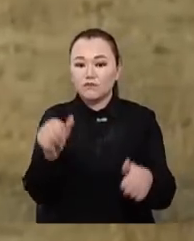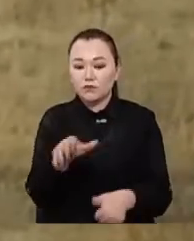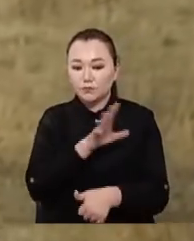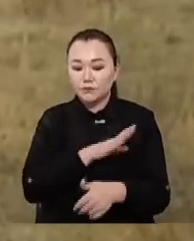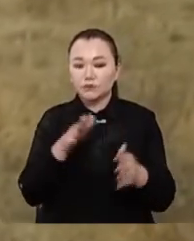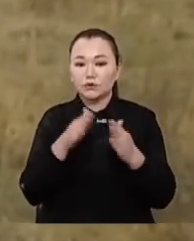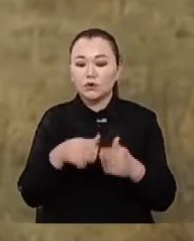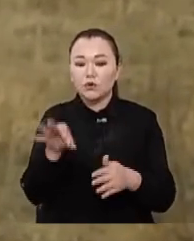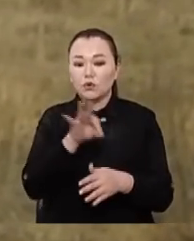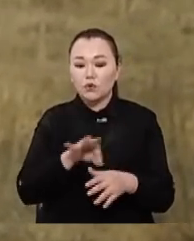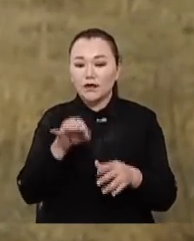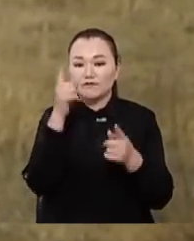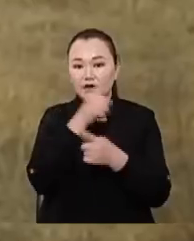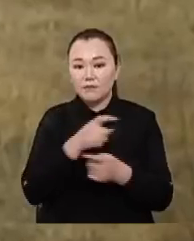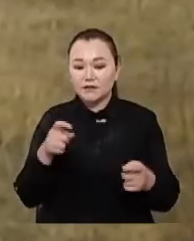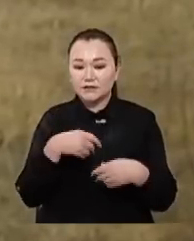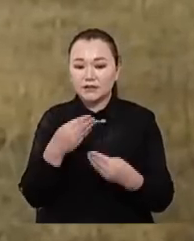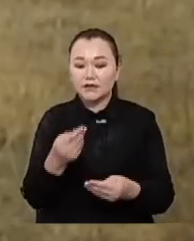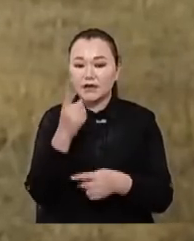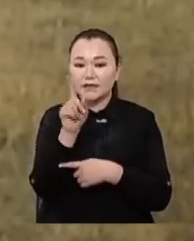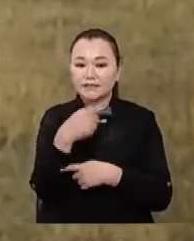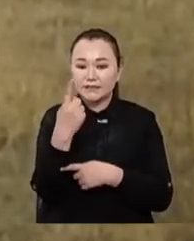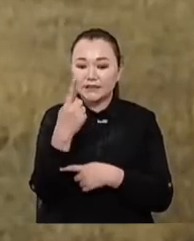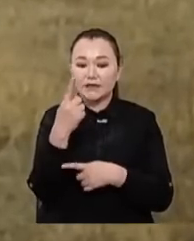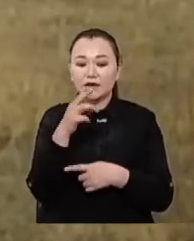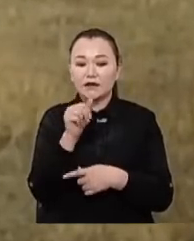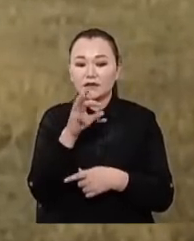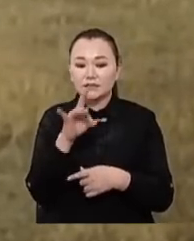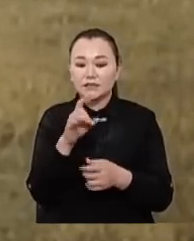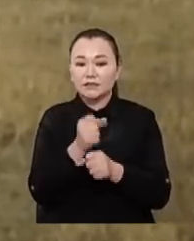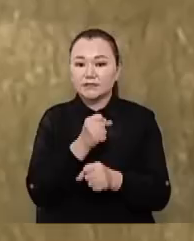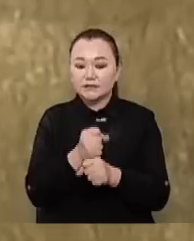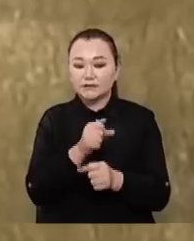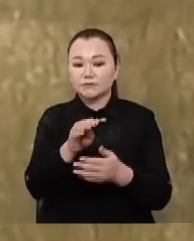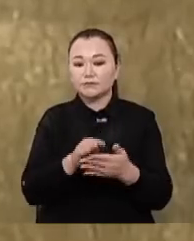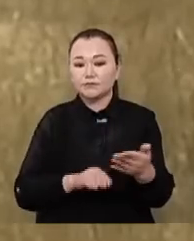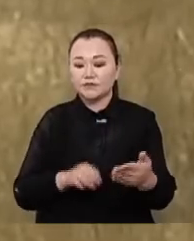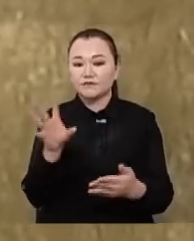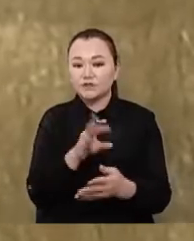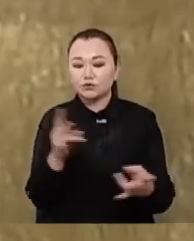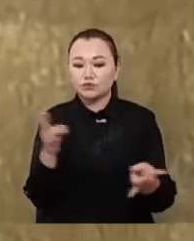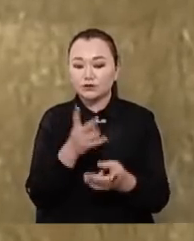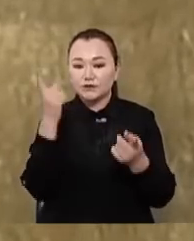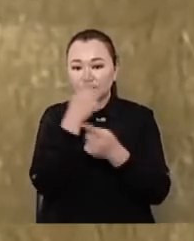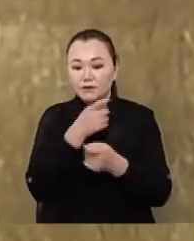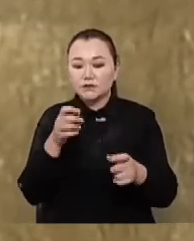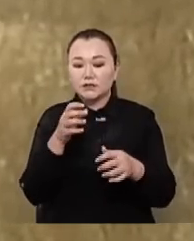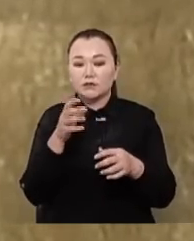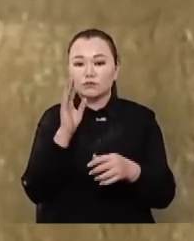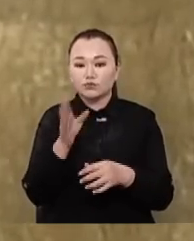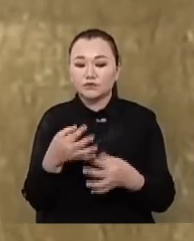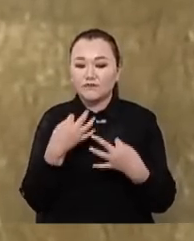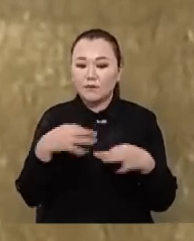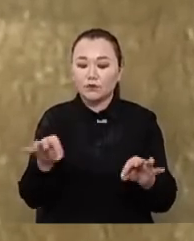жылжымайтын мүлік объектілері туралы ақпарат беретін бірыңғай кадастр әзірленді. Онда барлық қажетті ақпараттар қолжетімді болады.